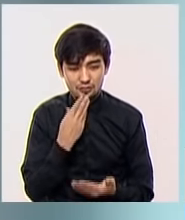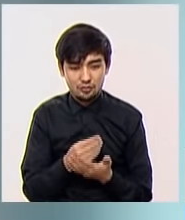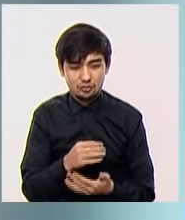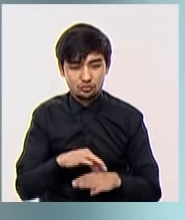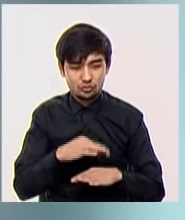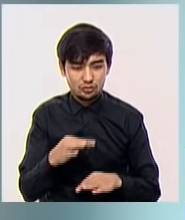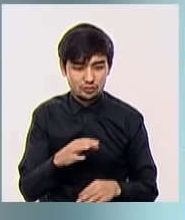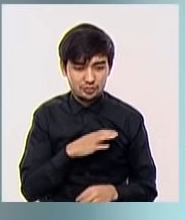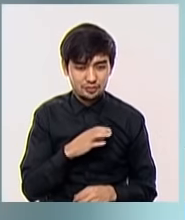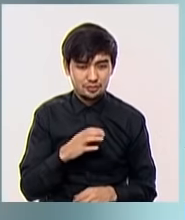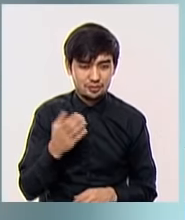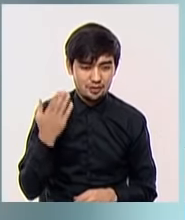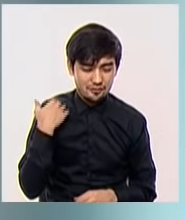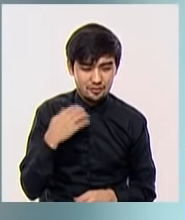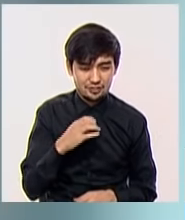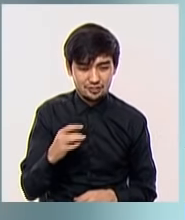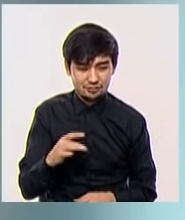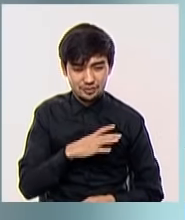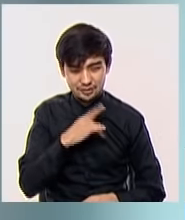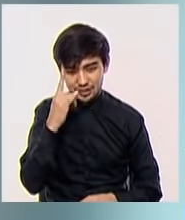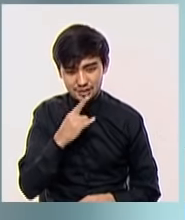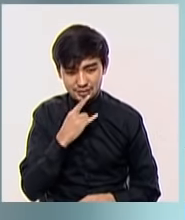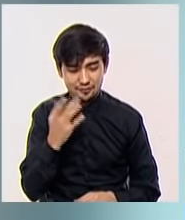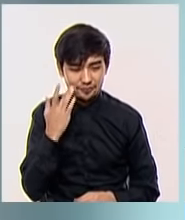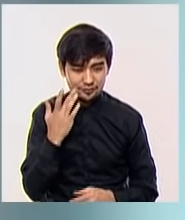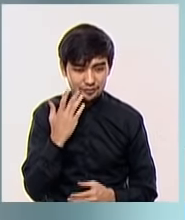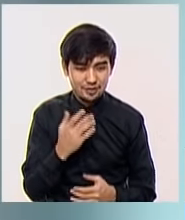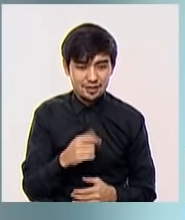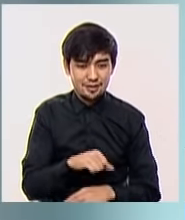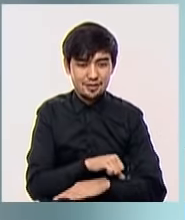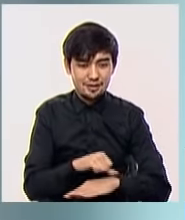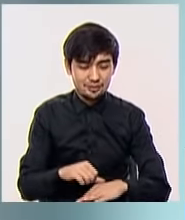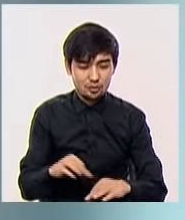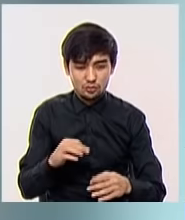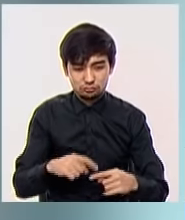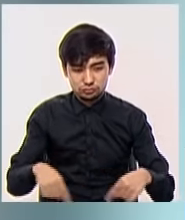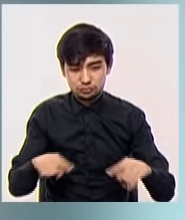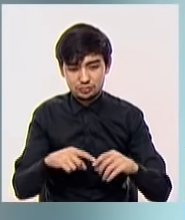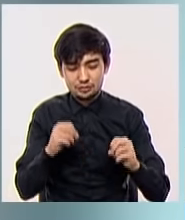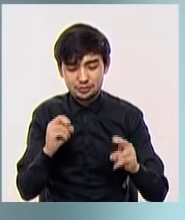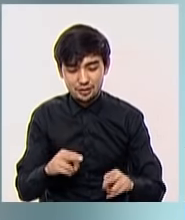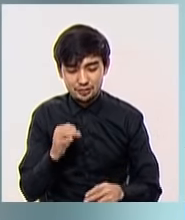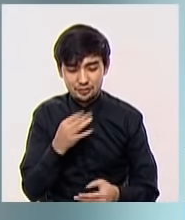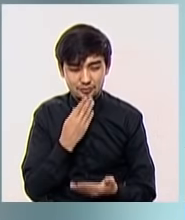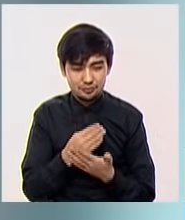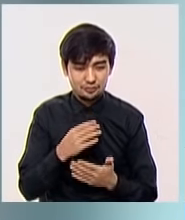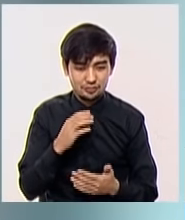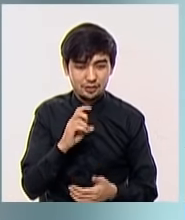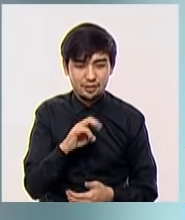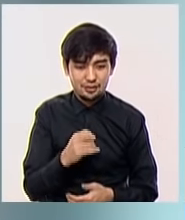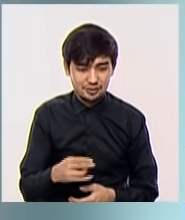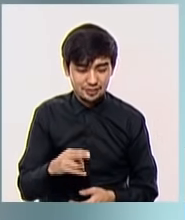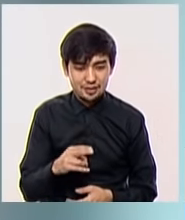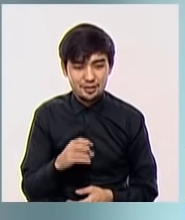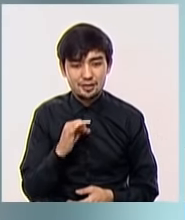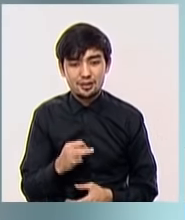жестко еще со времен об осаго казахстан придерживается границ утвержденных организаций или он их maciej